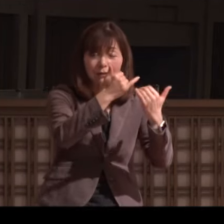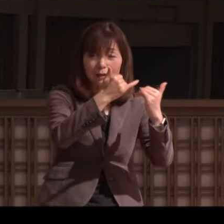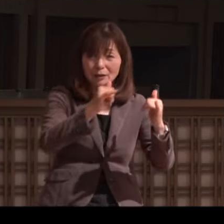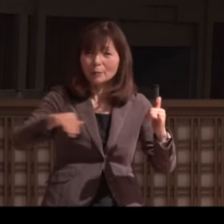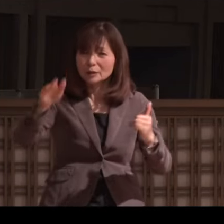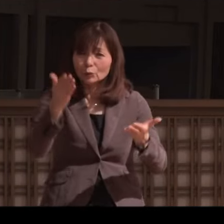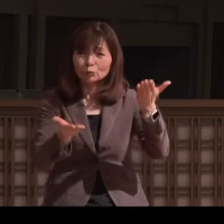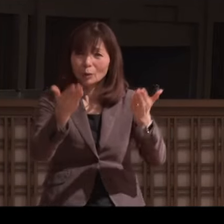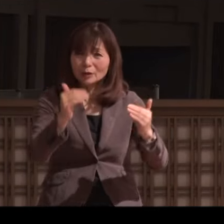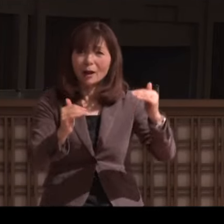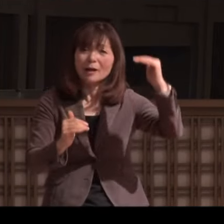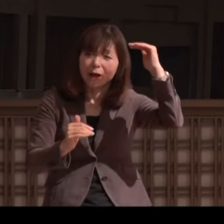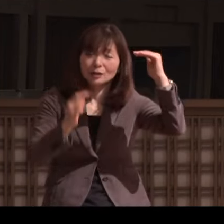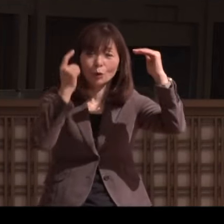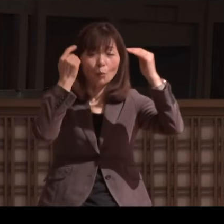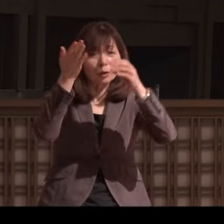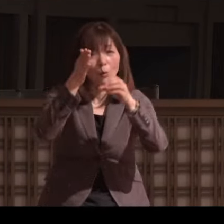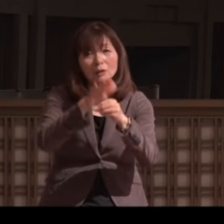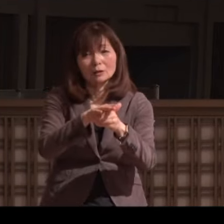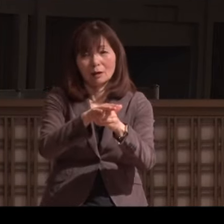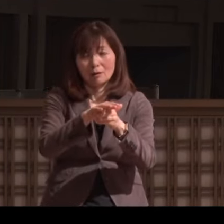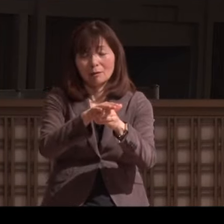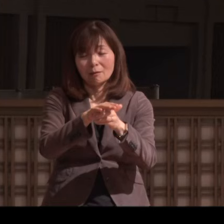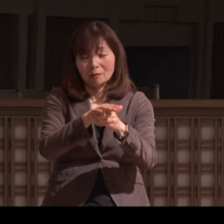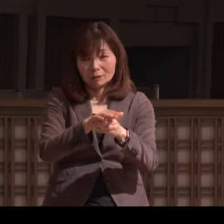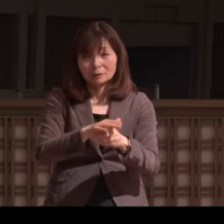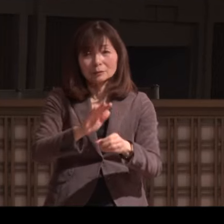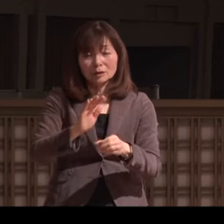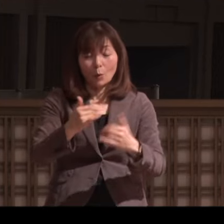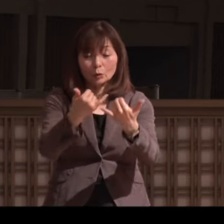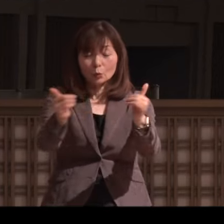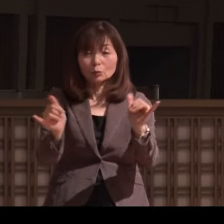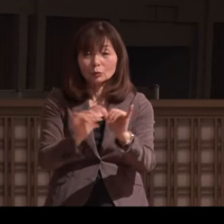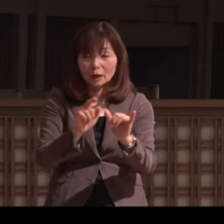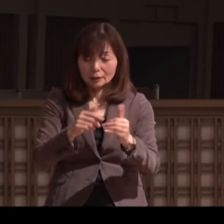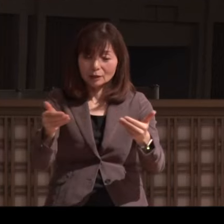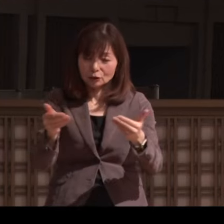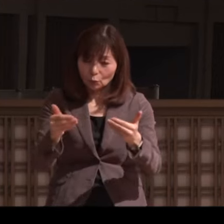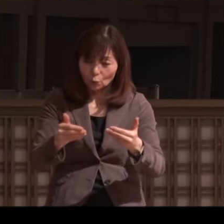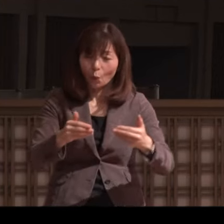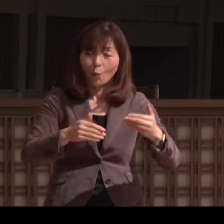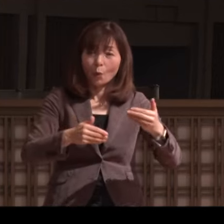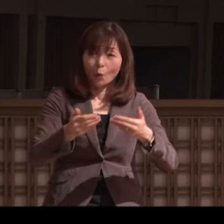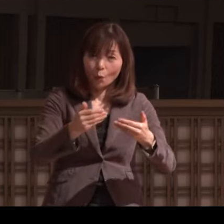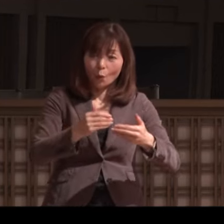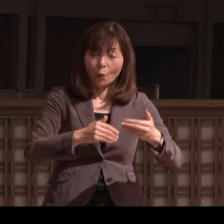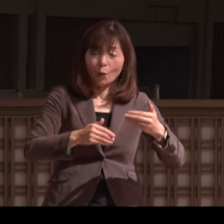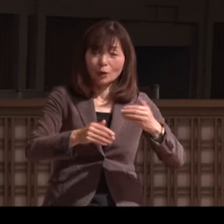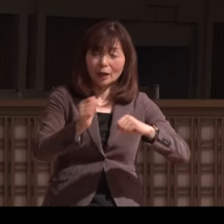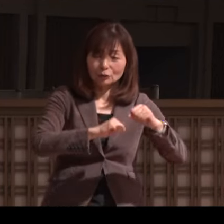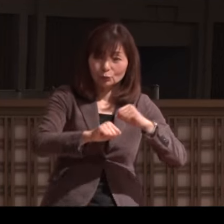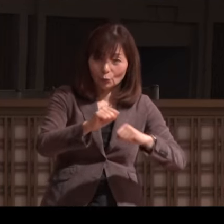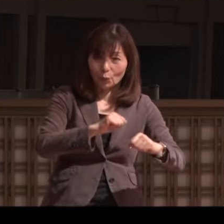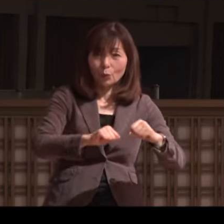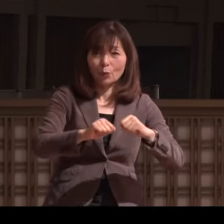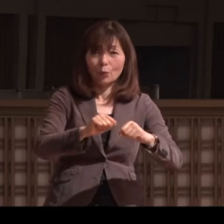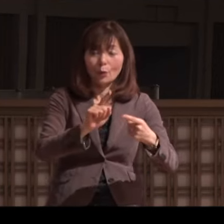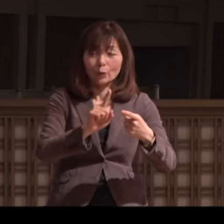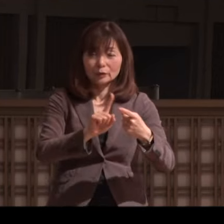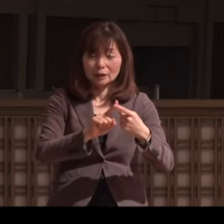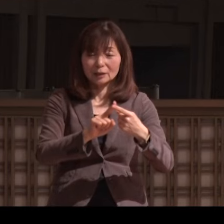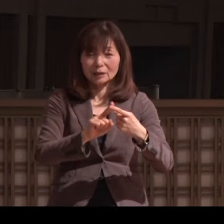思い込んでたってことなんですねめちゃくちゃシンプルに言うと世の中で仕事したり働いたり活動したりそんなことやっている活動的